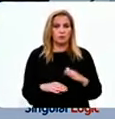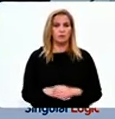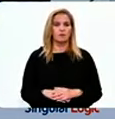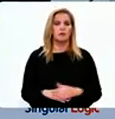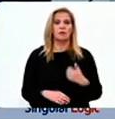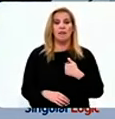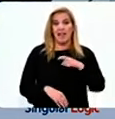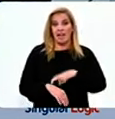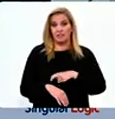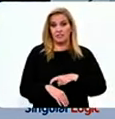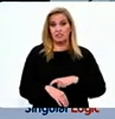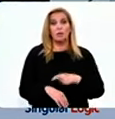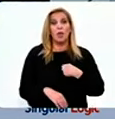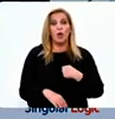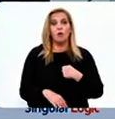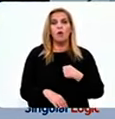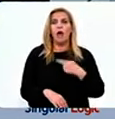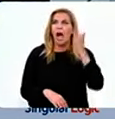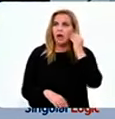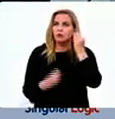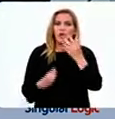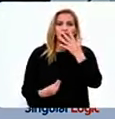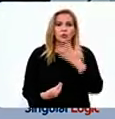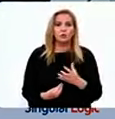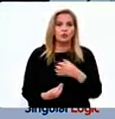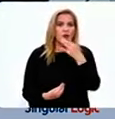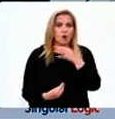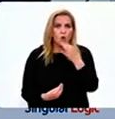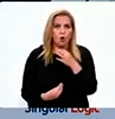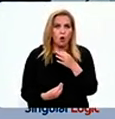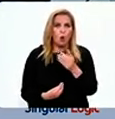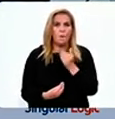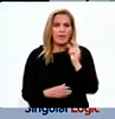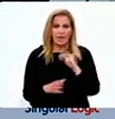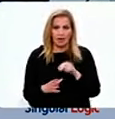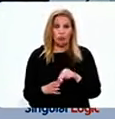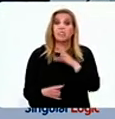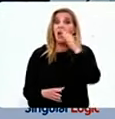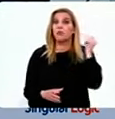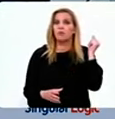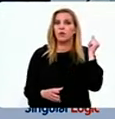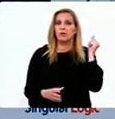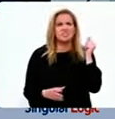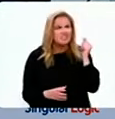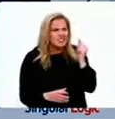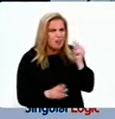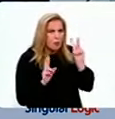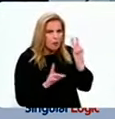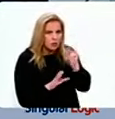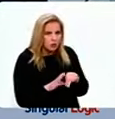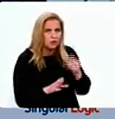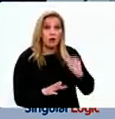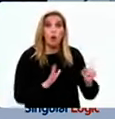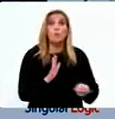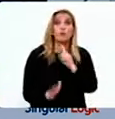πολιτικός λόγος που άκουσα προοδευτικός ήταν του κυρίου Ανδρουλάκη. Ψήφισες ΠΑΣΟΚ δηλαδή? Για πρώτη φορά στη ζωή μου. Γιατί ο